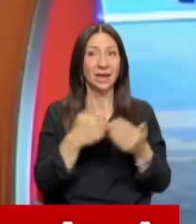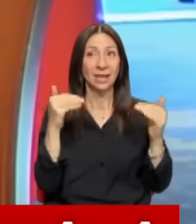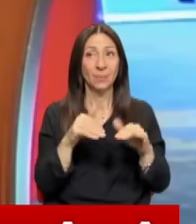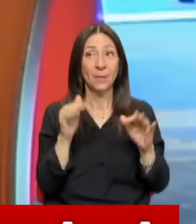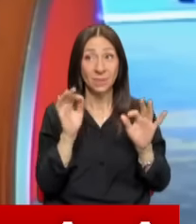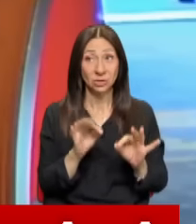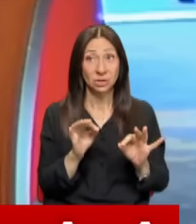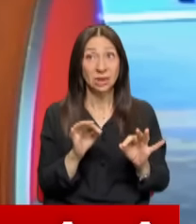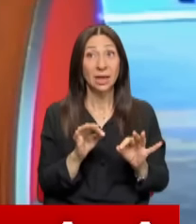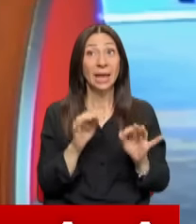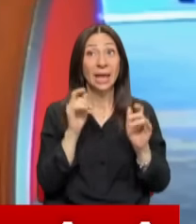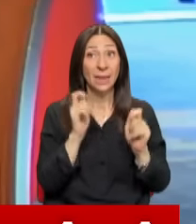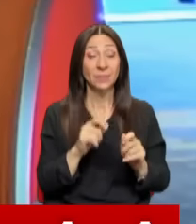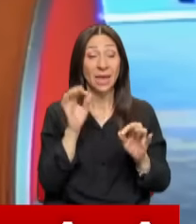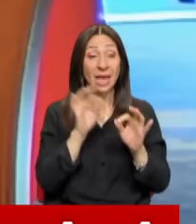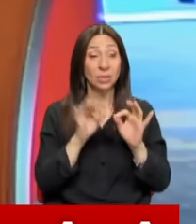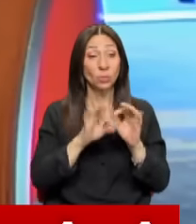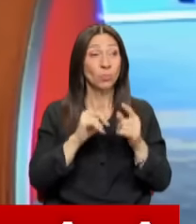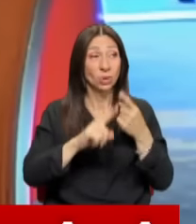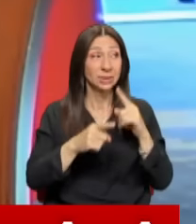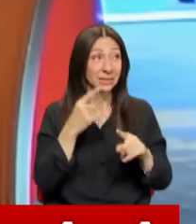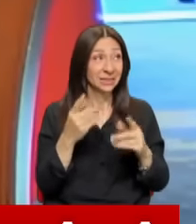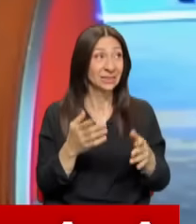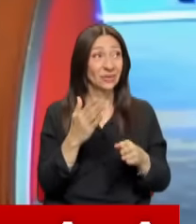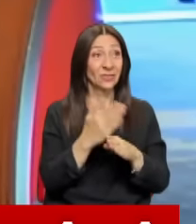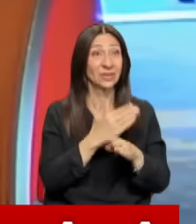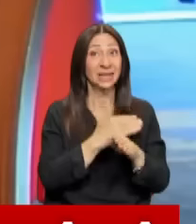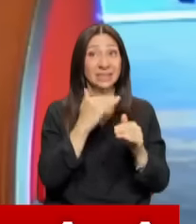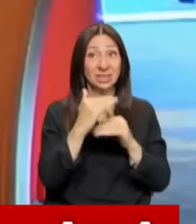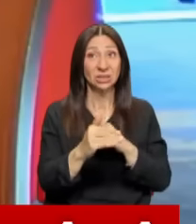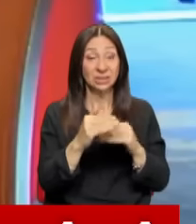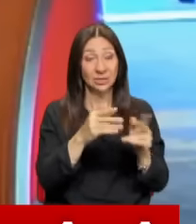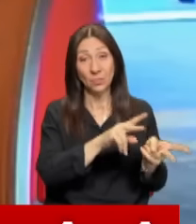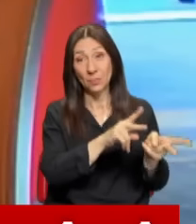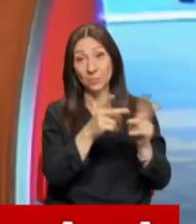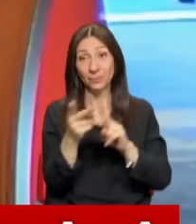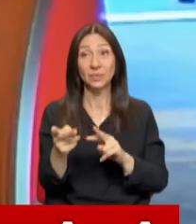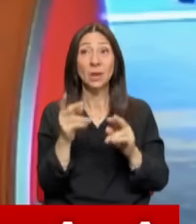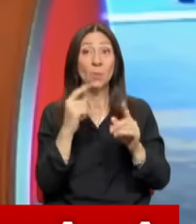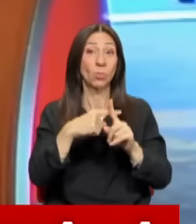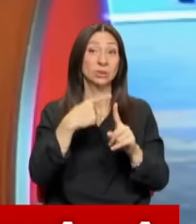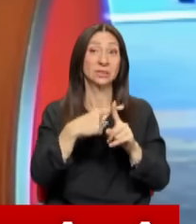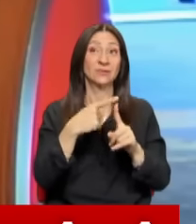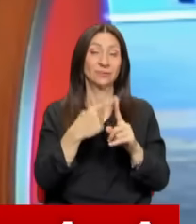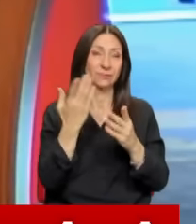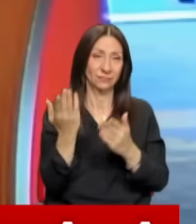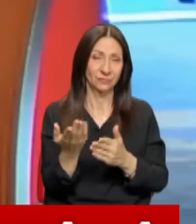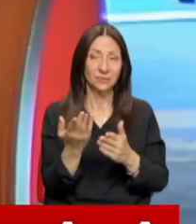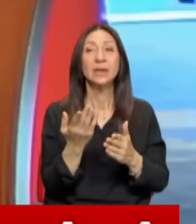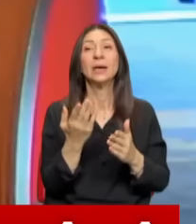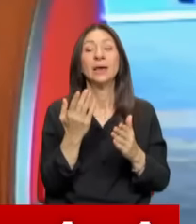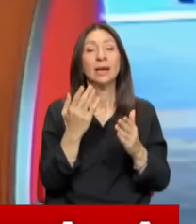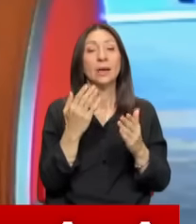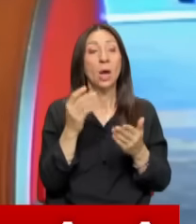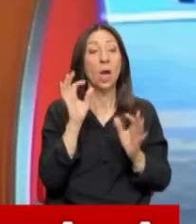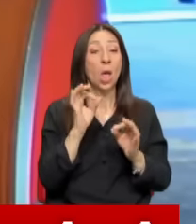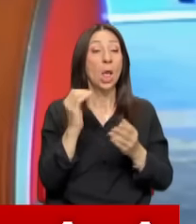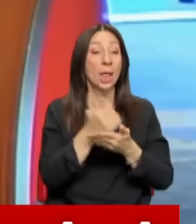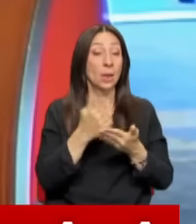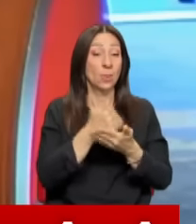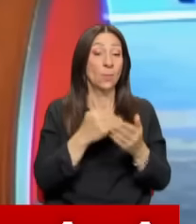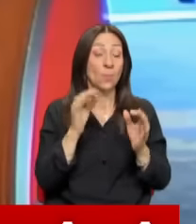başladı. Uyguladığımız ekonomik politikanın vatandaşımıza da böyle söyledi sevgili izleyenler. Ekonomik anlamda olumlu veriler